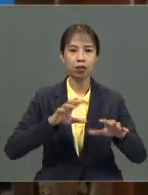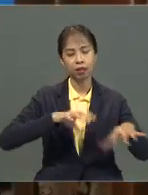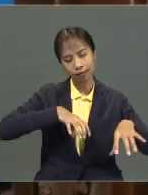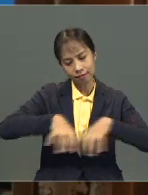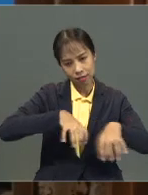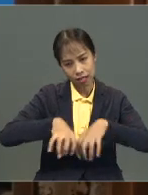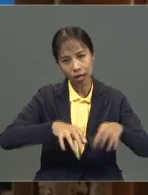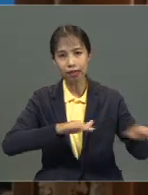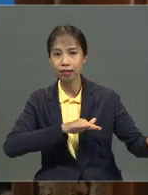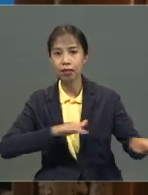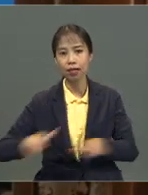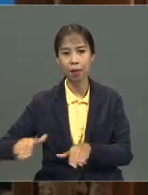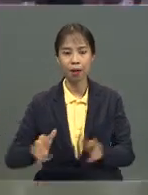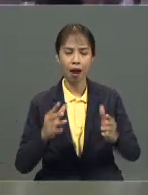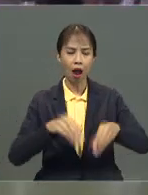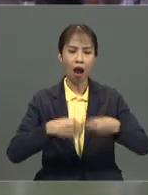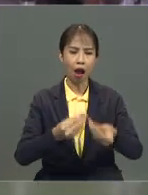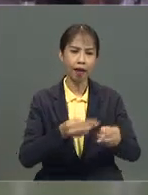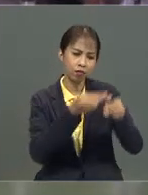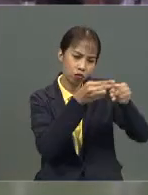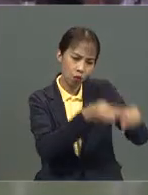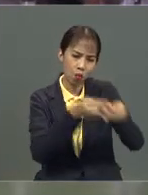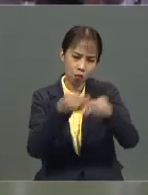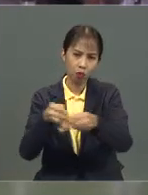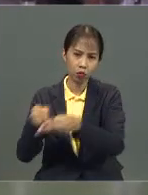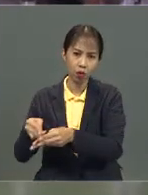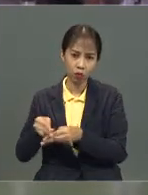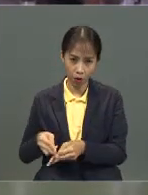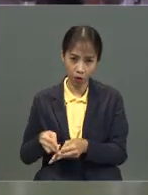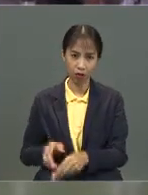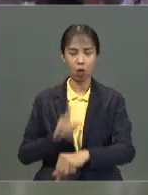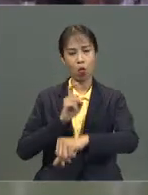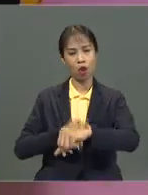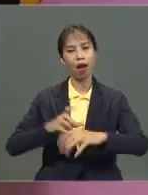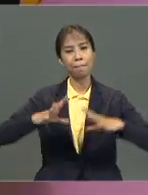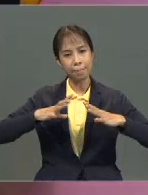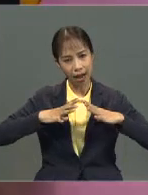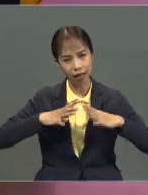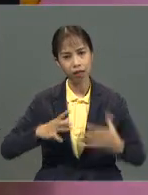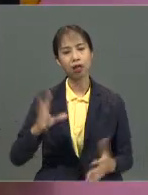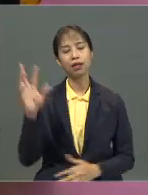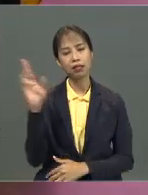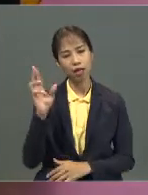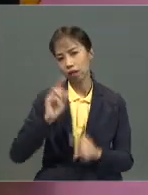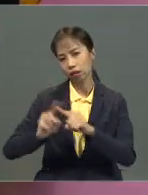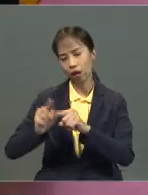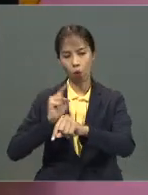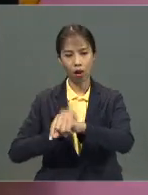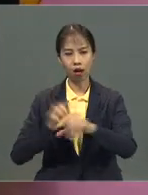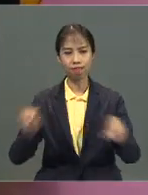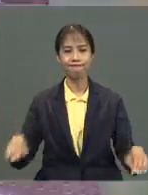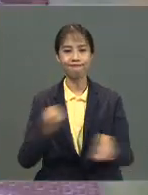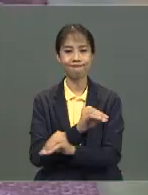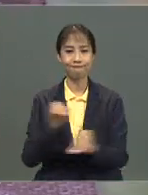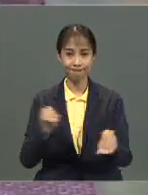างชัดเจนไว้เฉพาะบุคคลค่ะและก็ได้มีการเหลื่อมเวลาพักเบรกพักรับประทานอาหารกลางวันพร้อมกับ